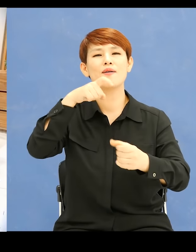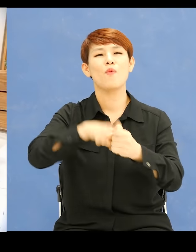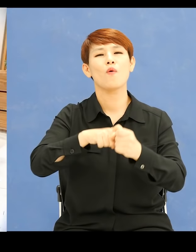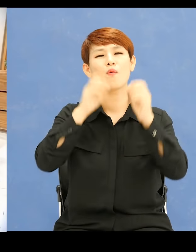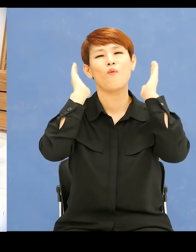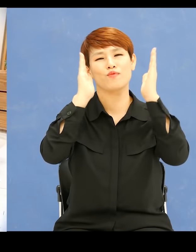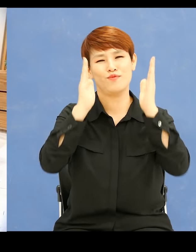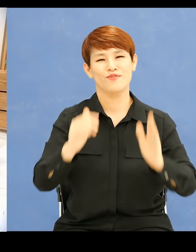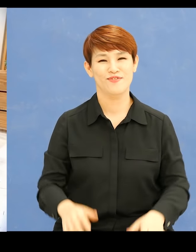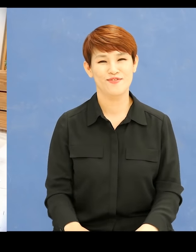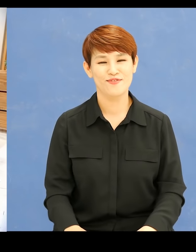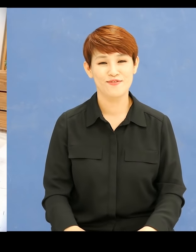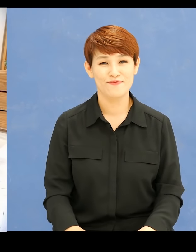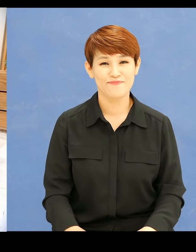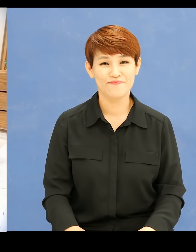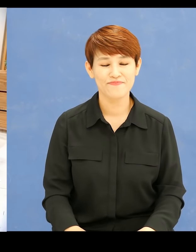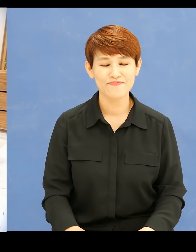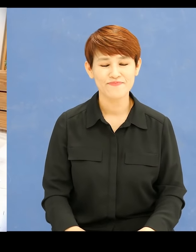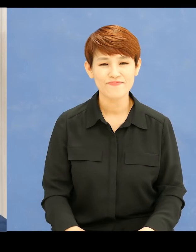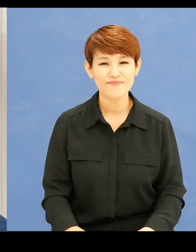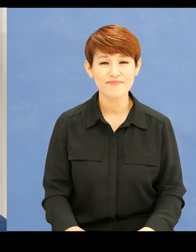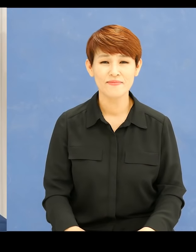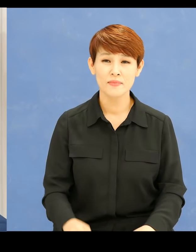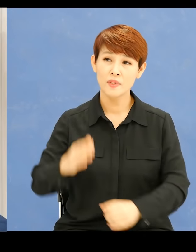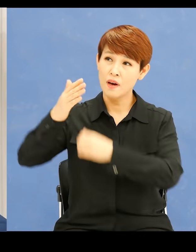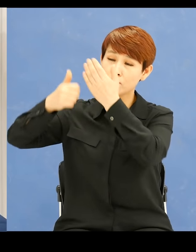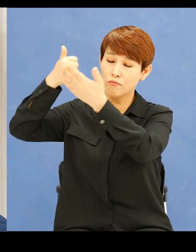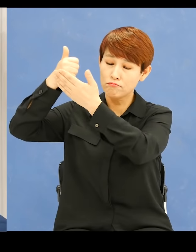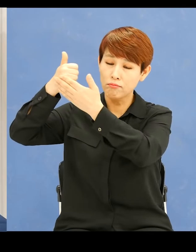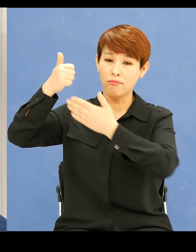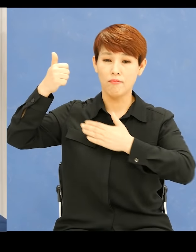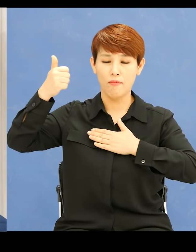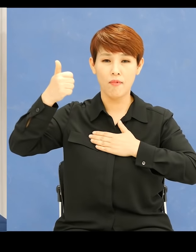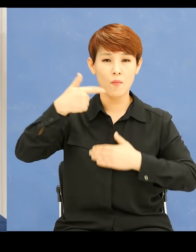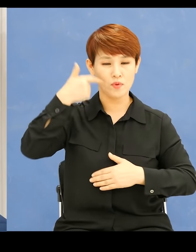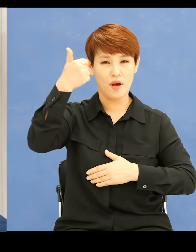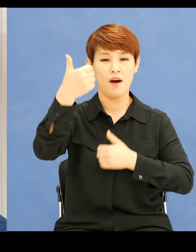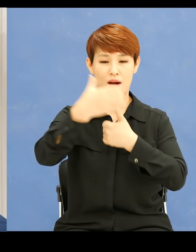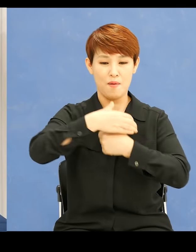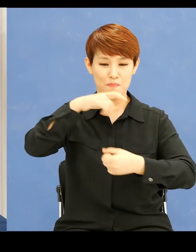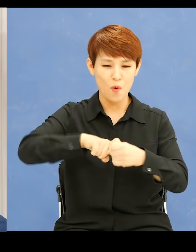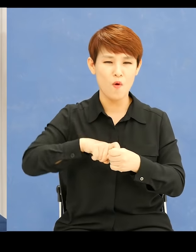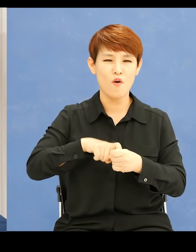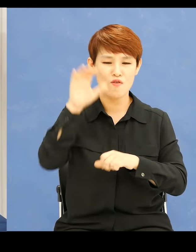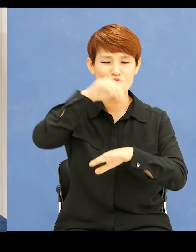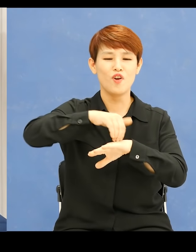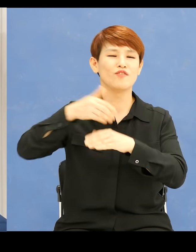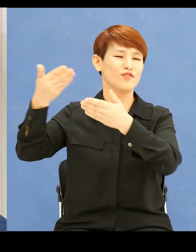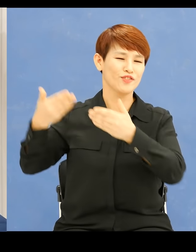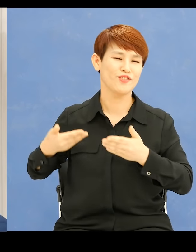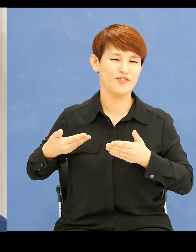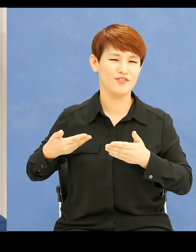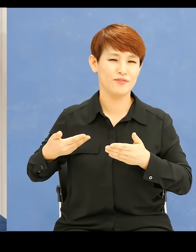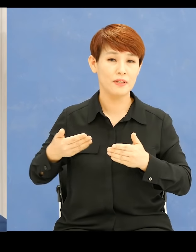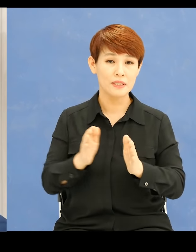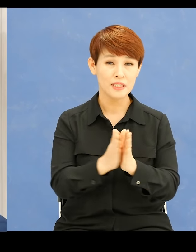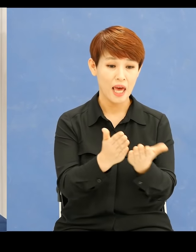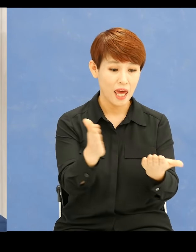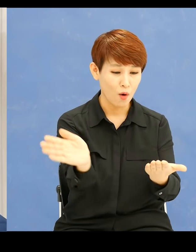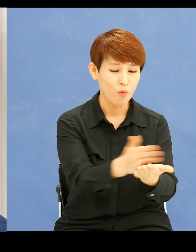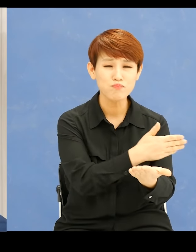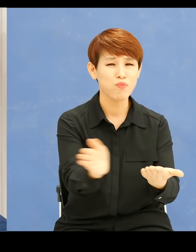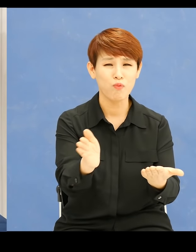정말 그렇네요. 그렇네요. 그런 차원에서 볼 것 같으면 하나님께서 저를 그런 목회자 수업을 시키신 것 같아요. 그러네요. 책에서는